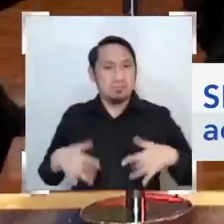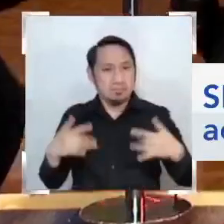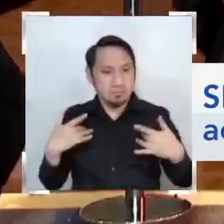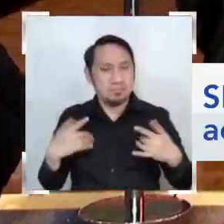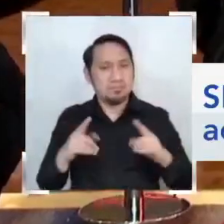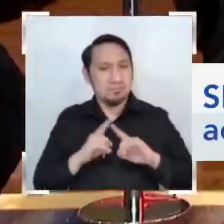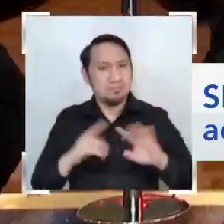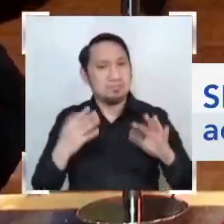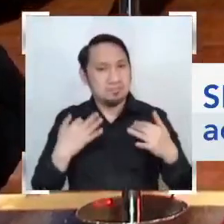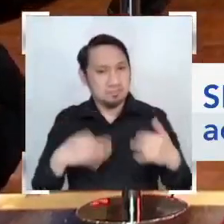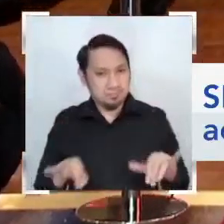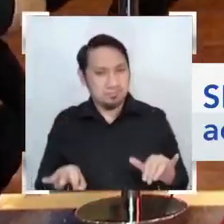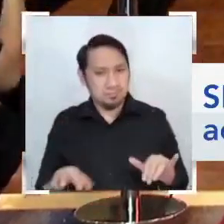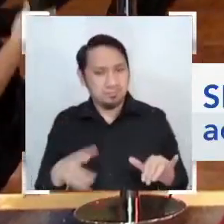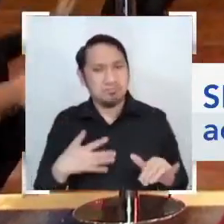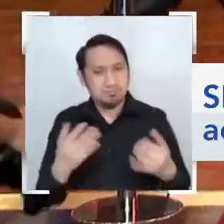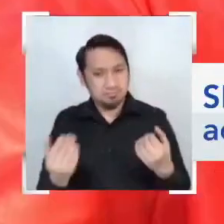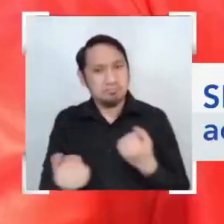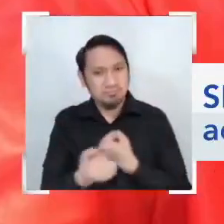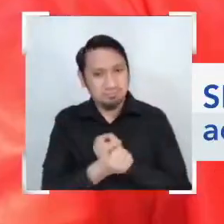sa trabaho.